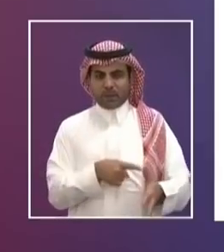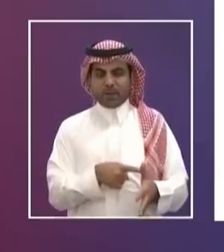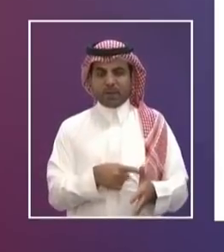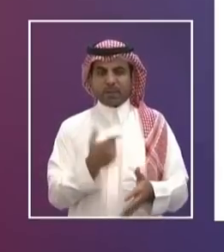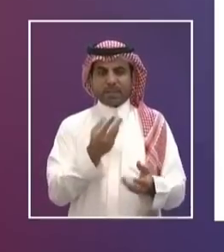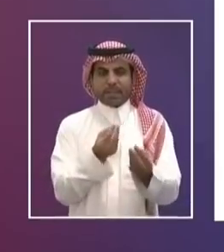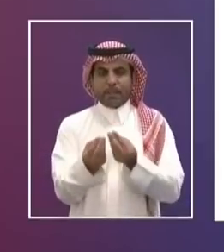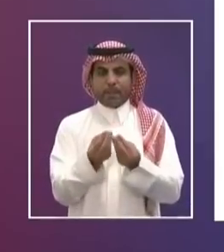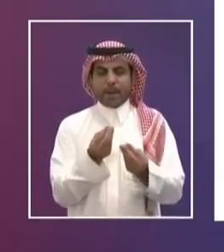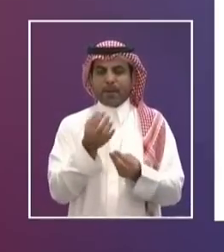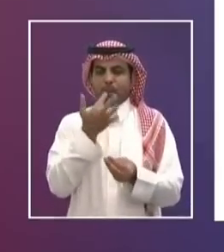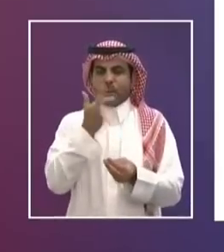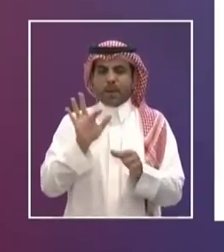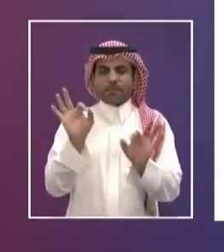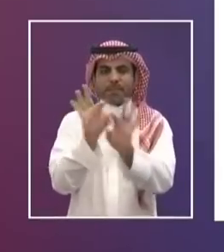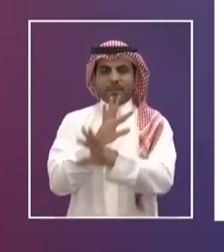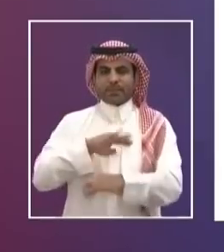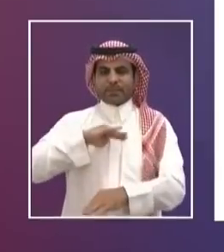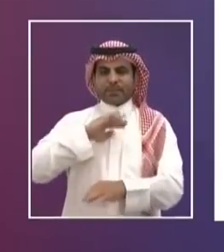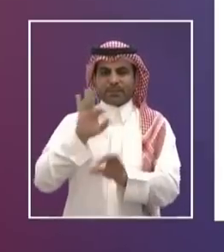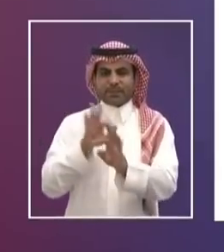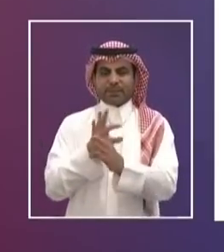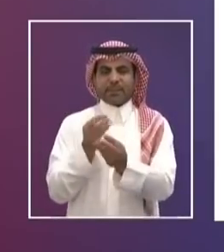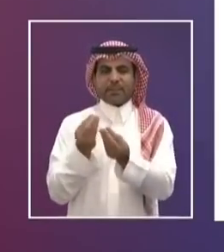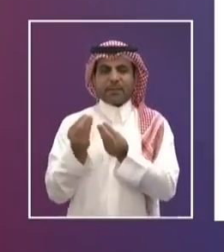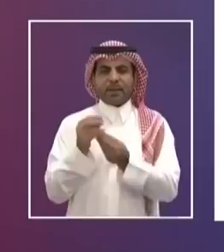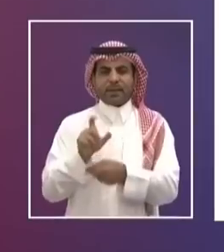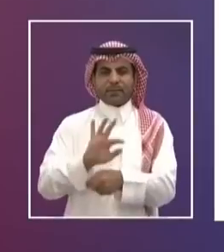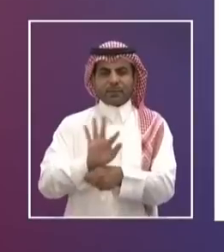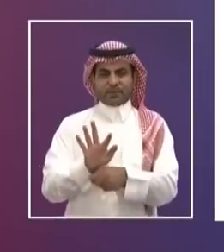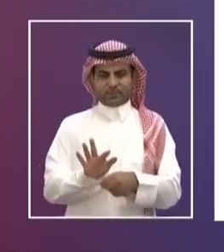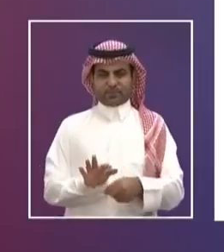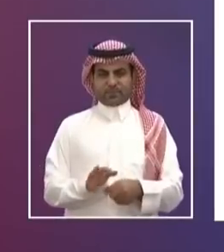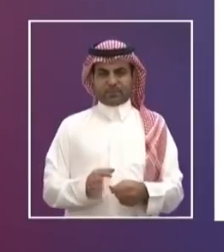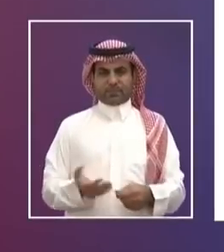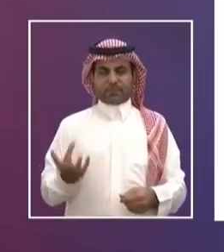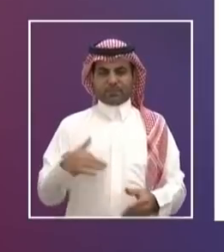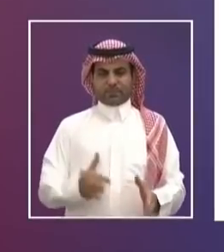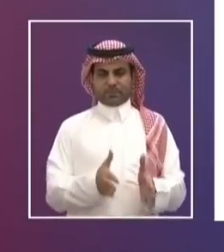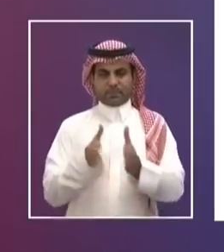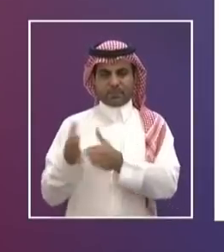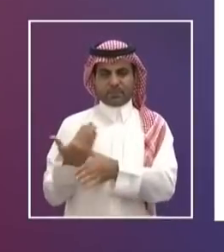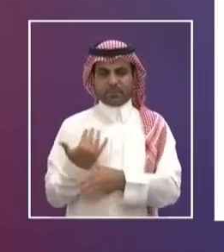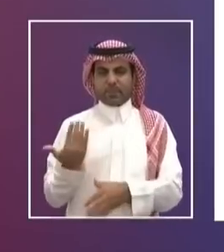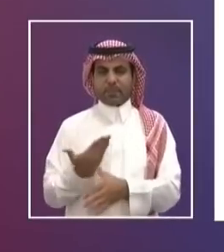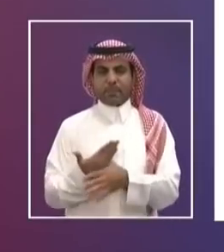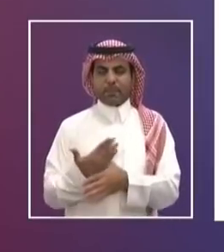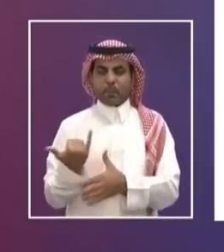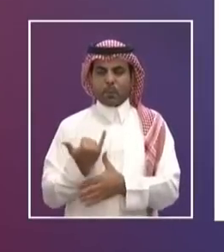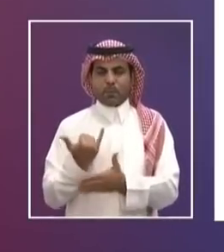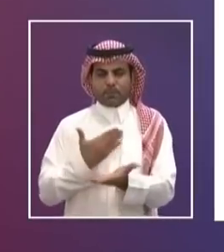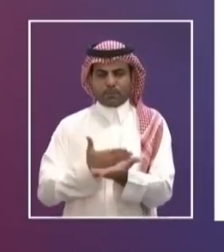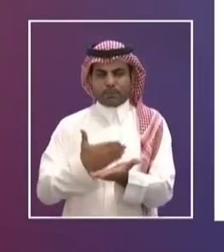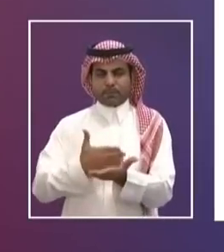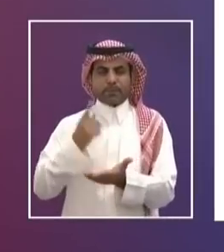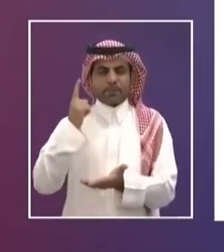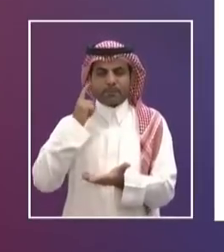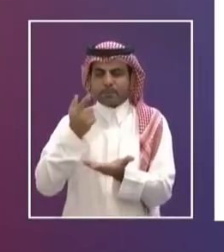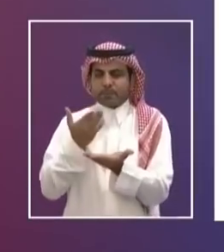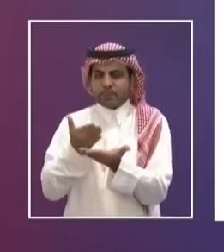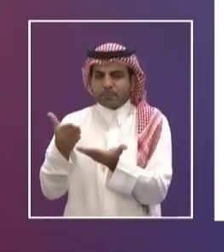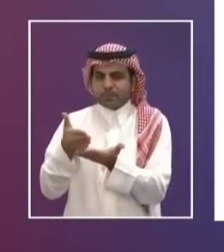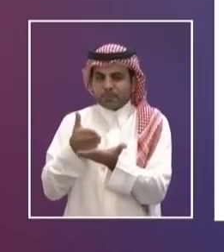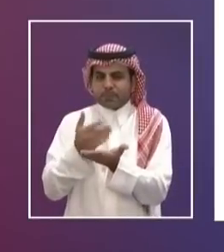كيف نتعامل معهم في هذه الجائحة؟ أعتقد أنه من الضروري الاستماع إليهم،